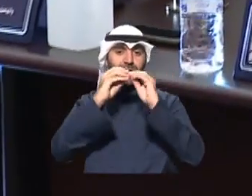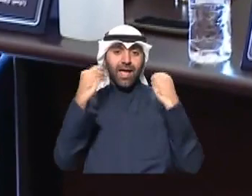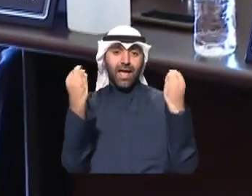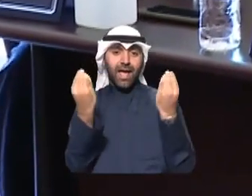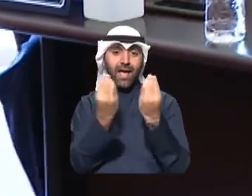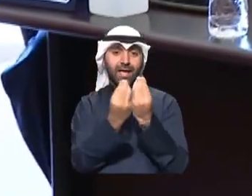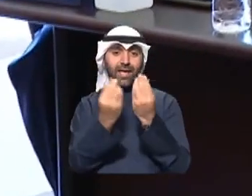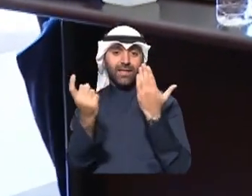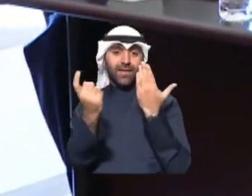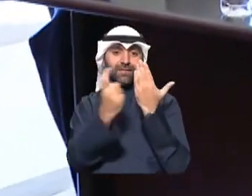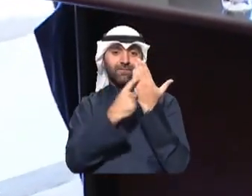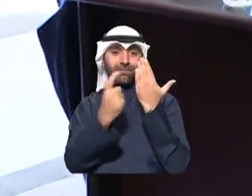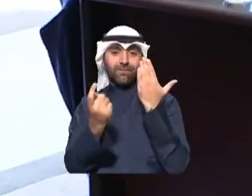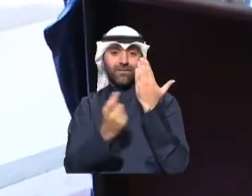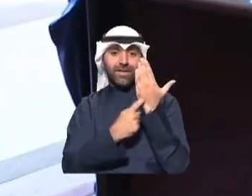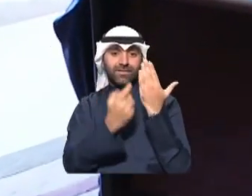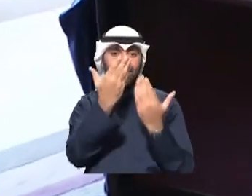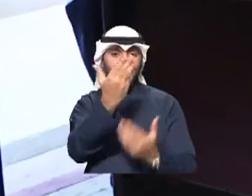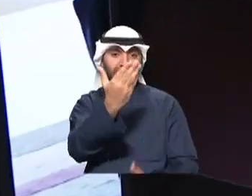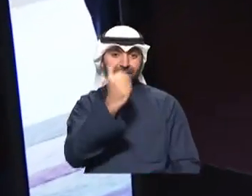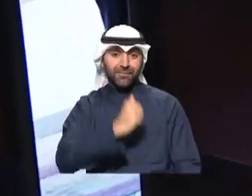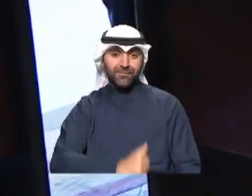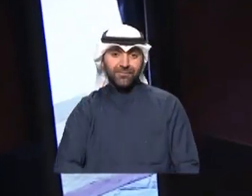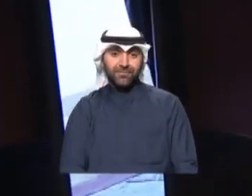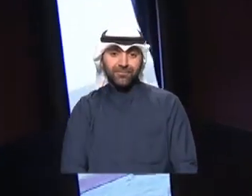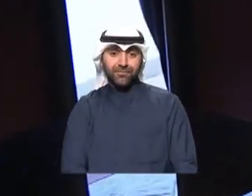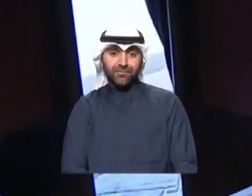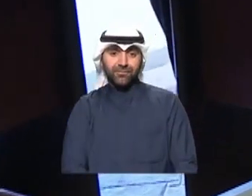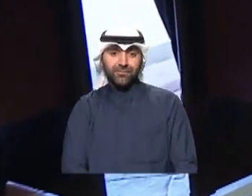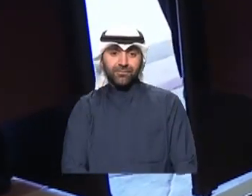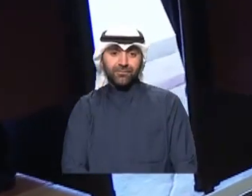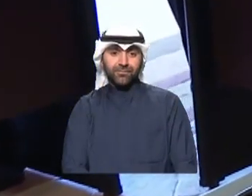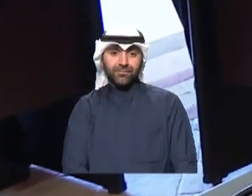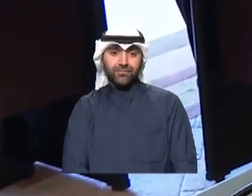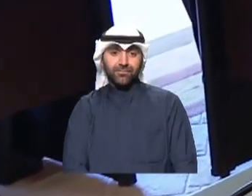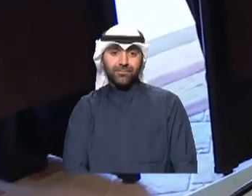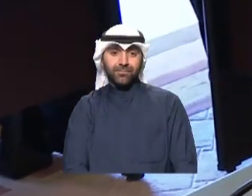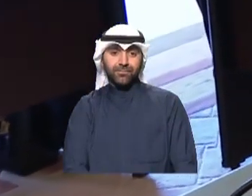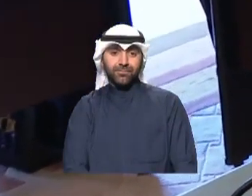العقبات إن وجدت. رائد الشمري لتلفزيون دولة الكويت.